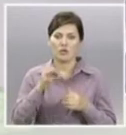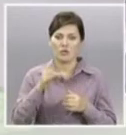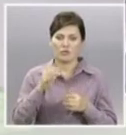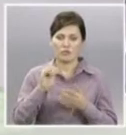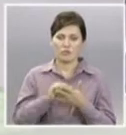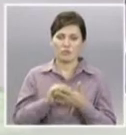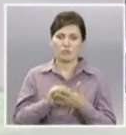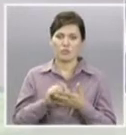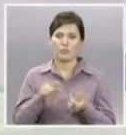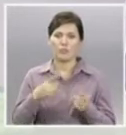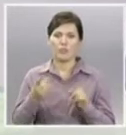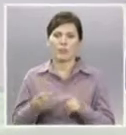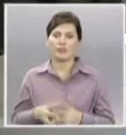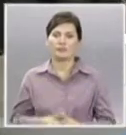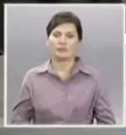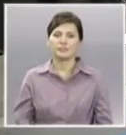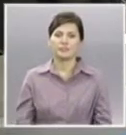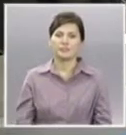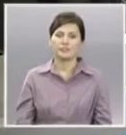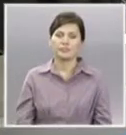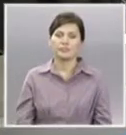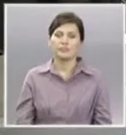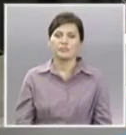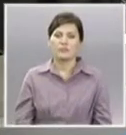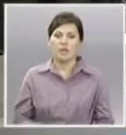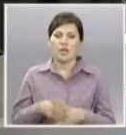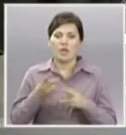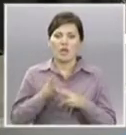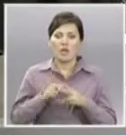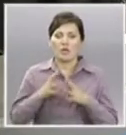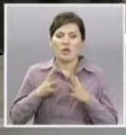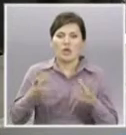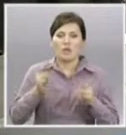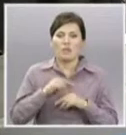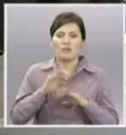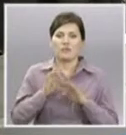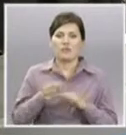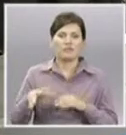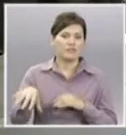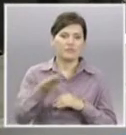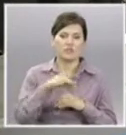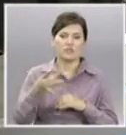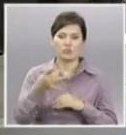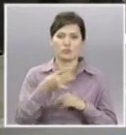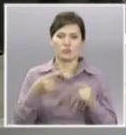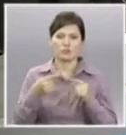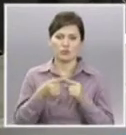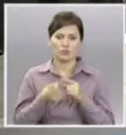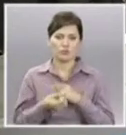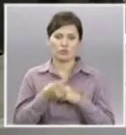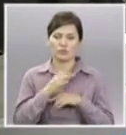документов? Это большая работа, тоже ведется по всей республике, еще конкретно не